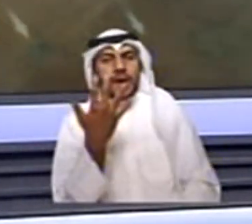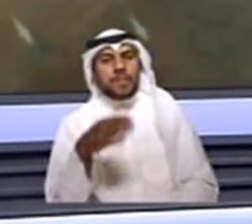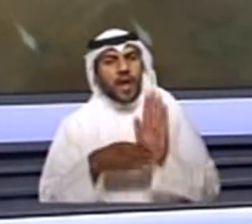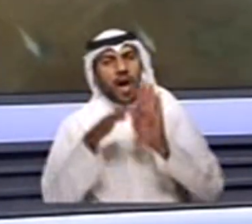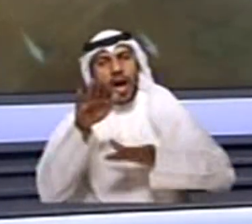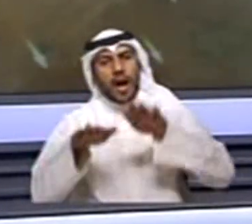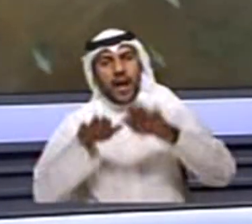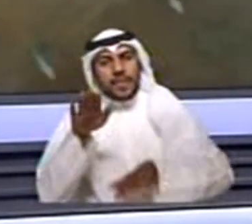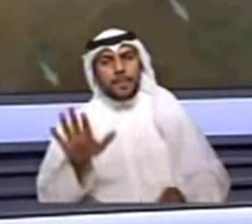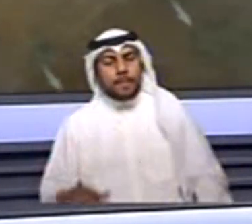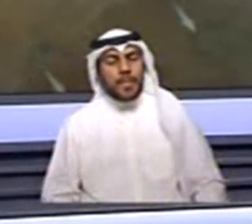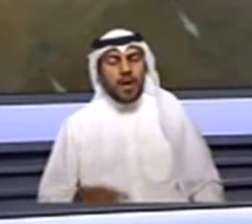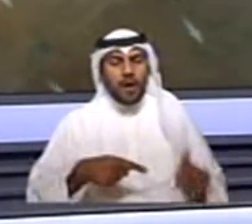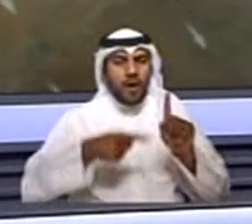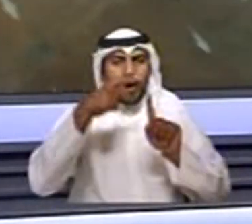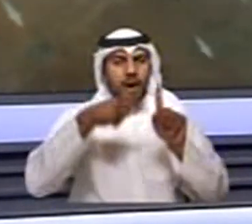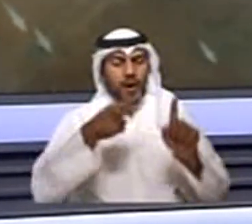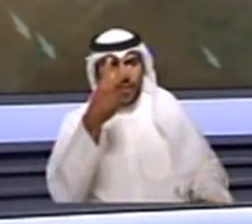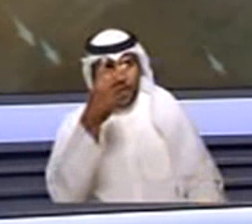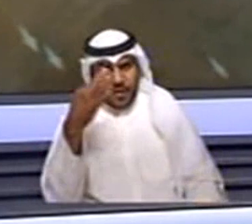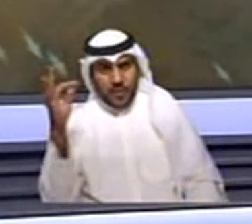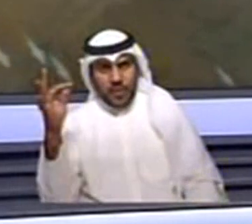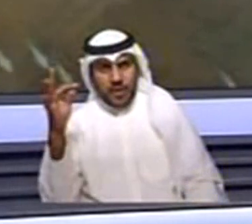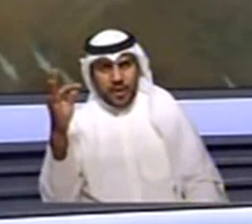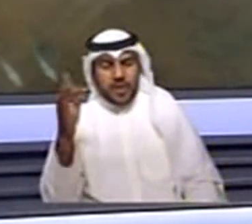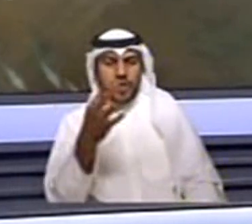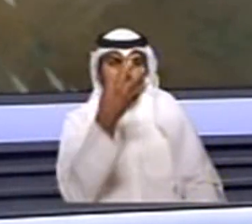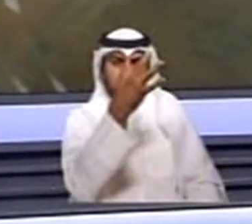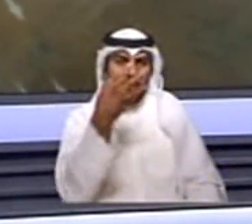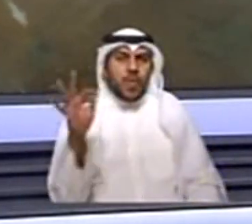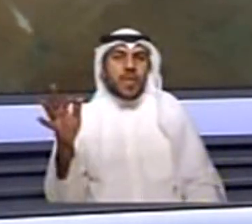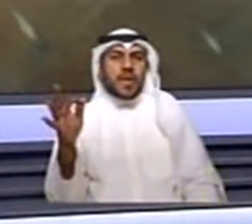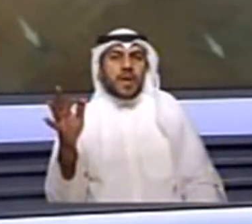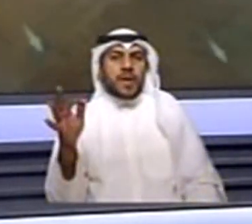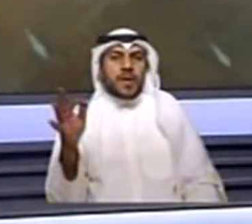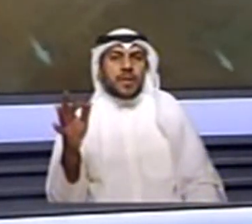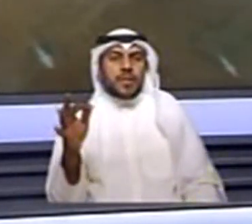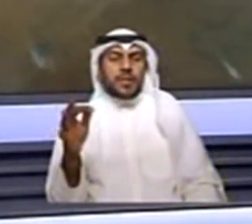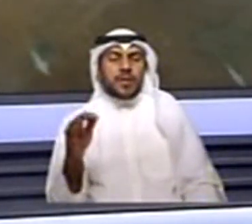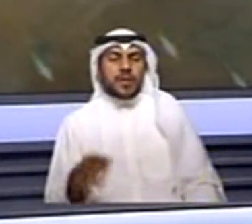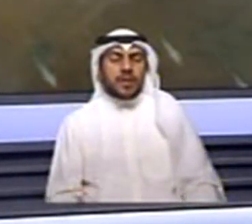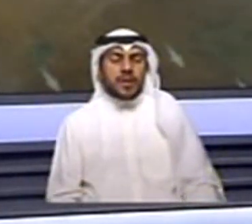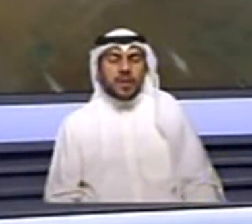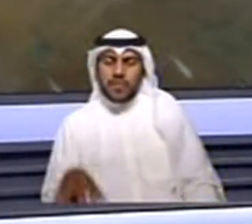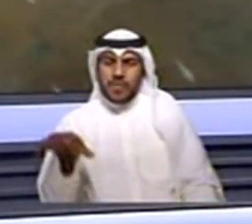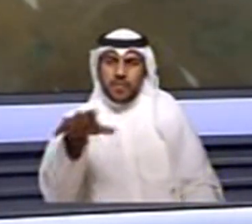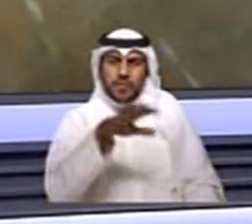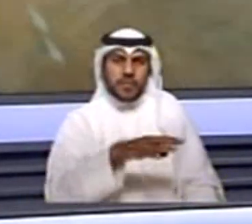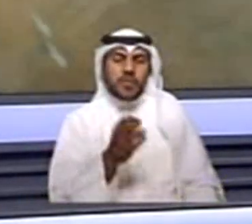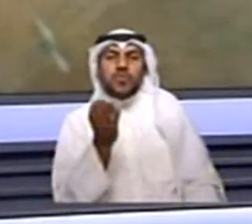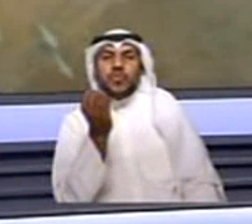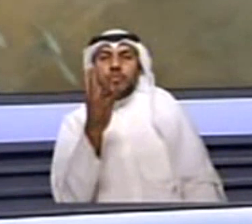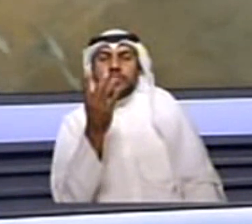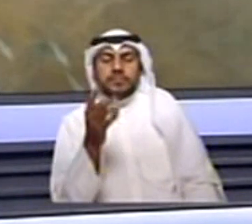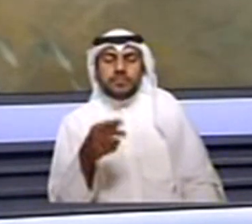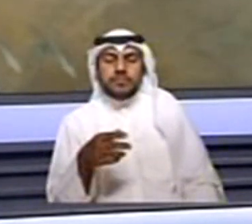الحرارة تتراوح ما بين 32 تقريبا إلى 33 درجة مئوية في أغلب المناطق حتى ساعات الصباح